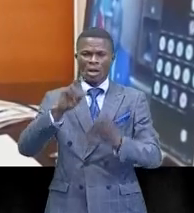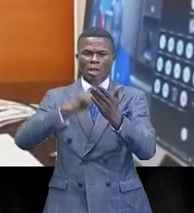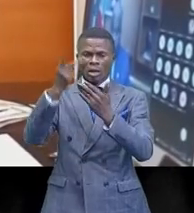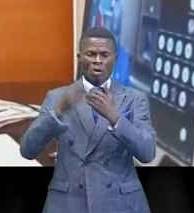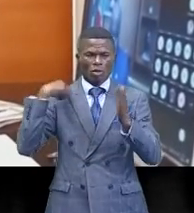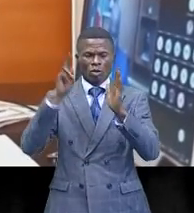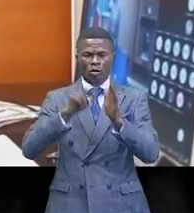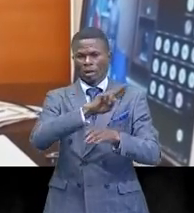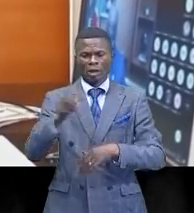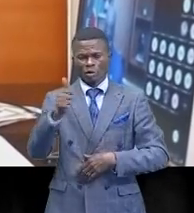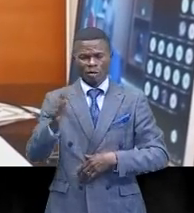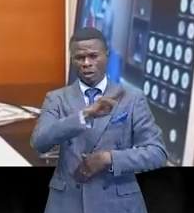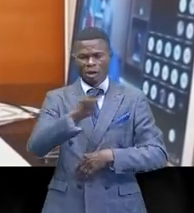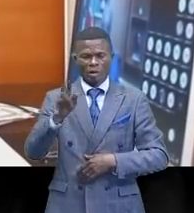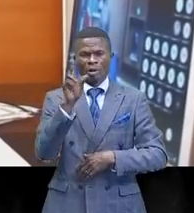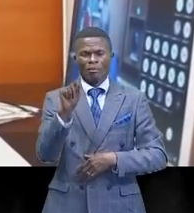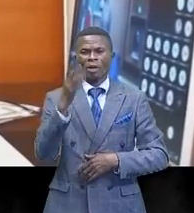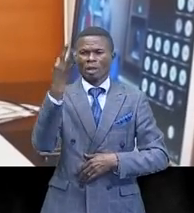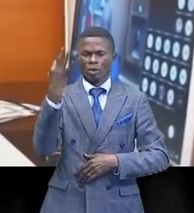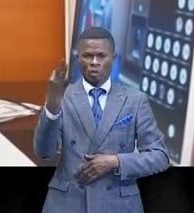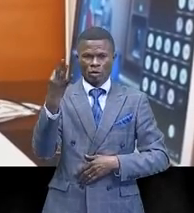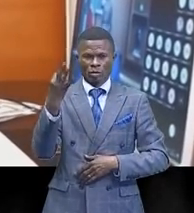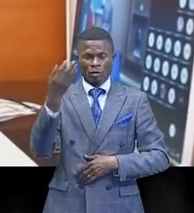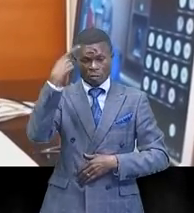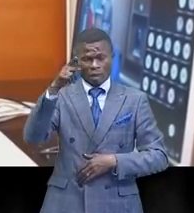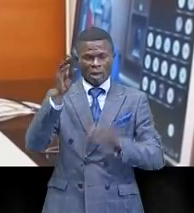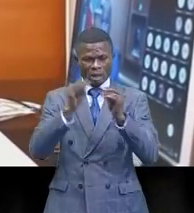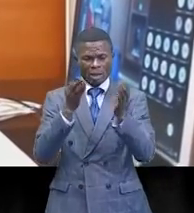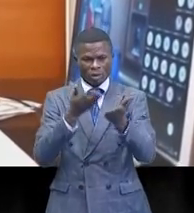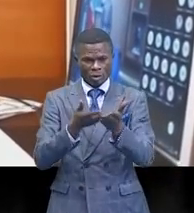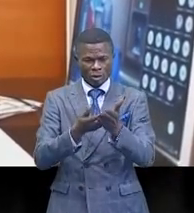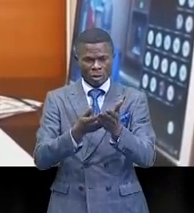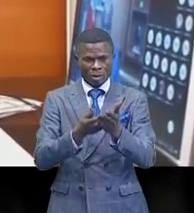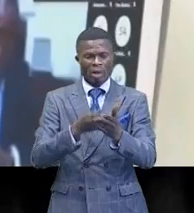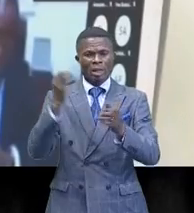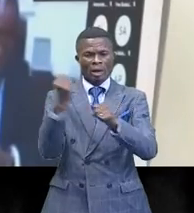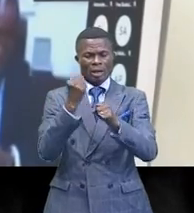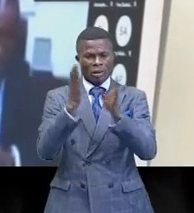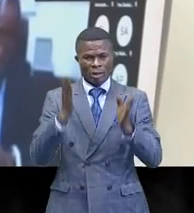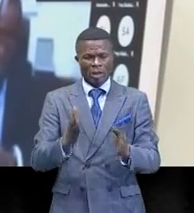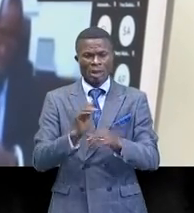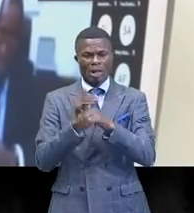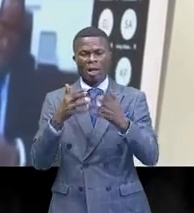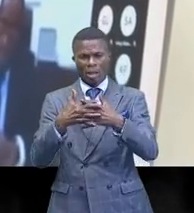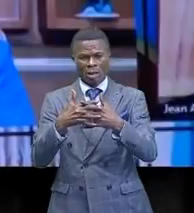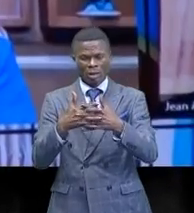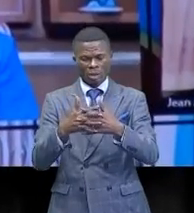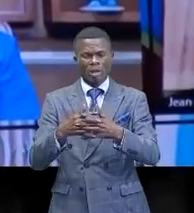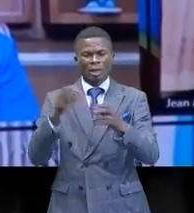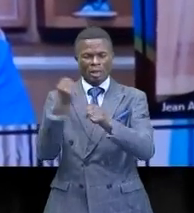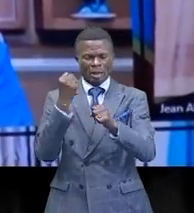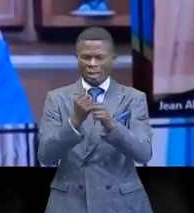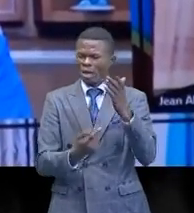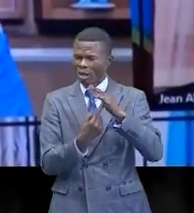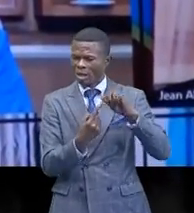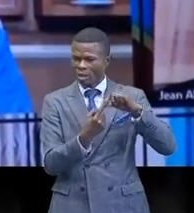gouvernement 2021-2023. Dès ces assises, les praticiens et partenaires de ces secteurs